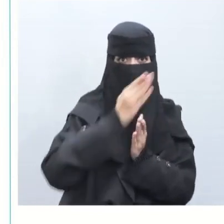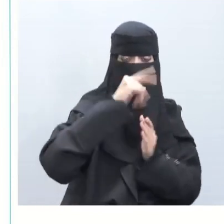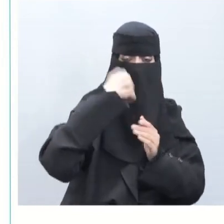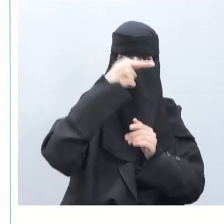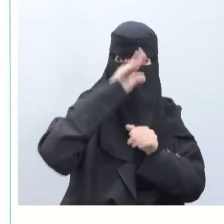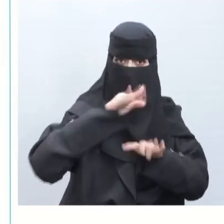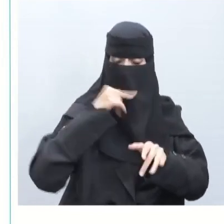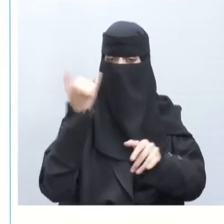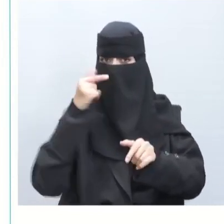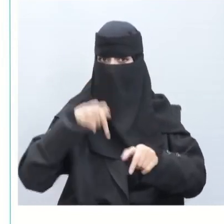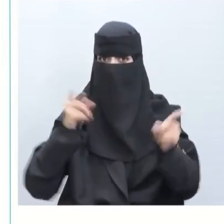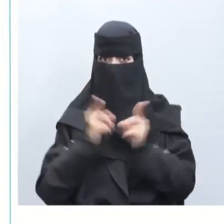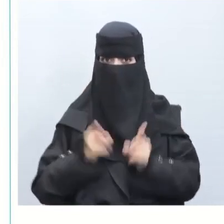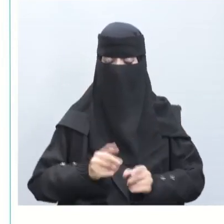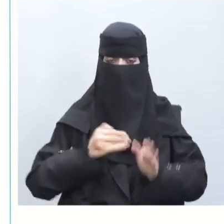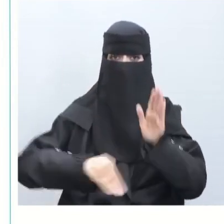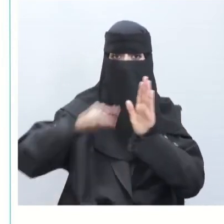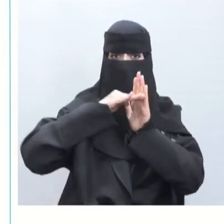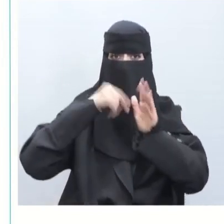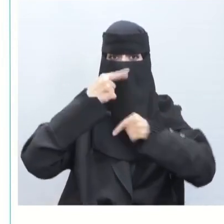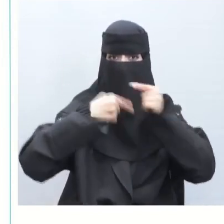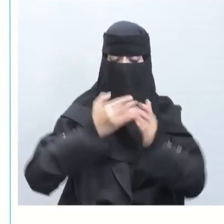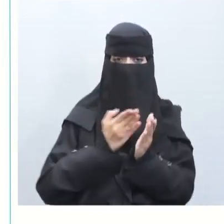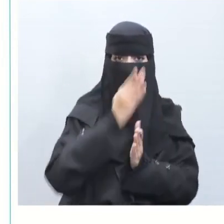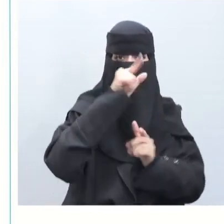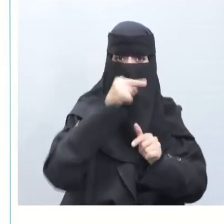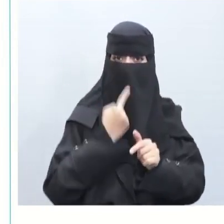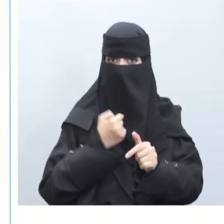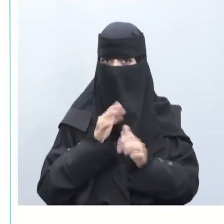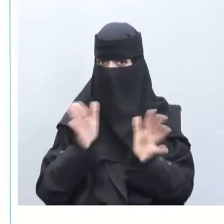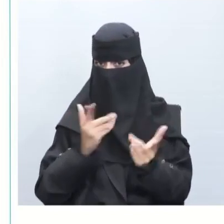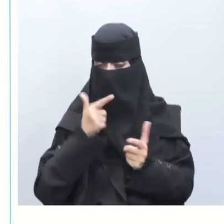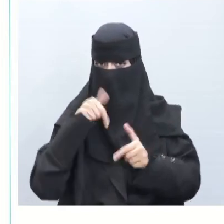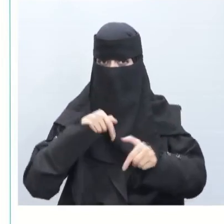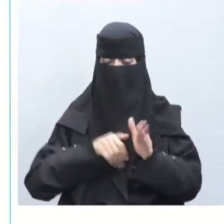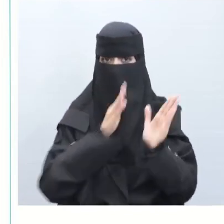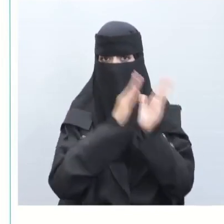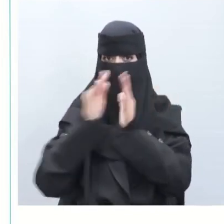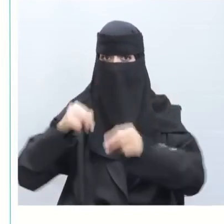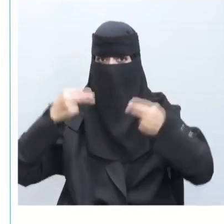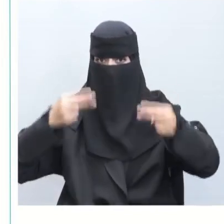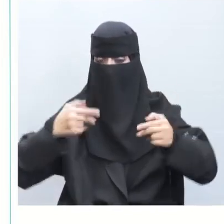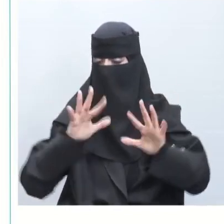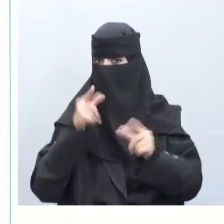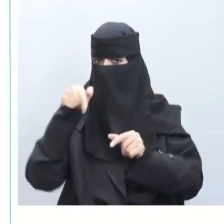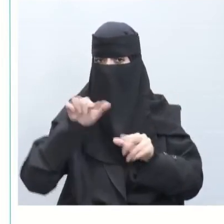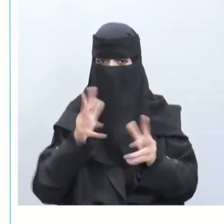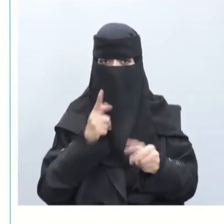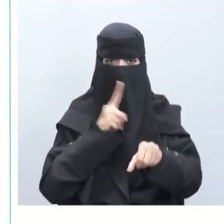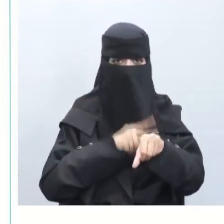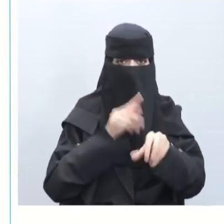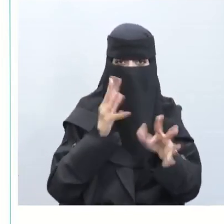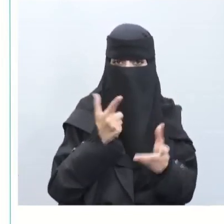من المهم ايضا تحديد مستوى الاستدامه المطلوب نحن حينما ننظم الفعاليه الى متى نود ان تكون موجوده هذه الفعاليه